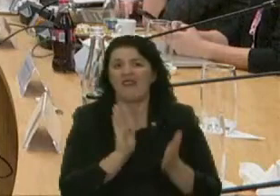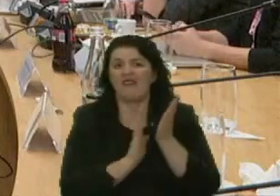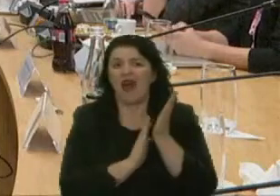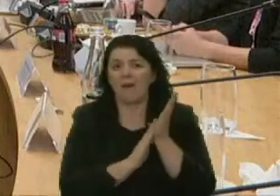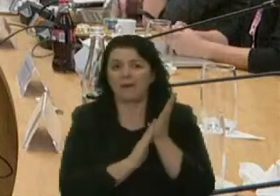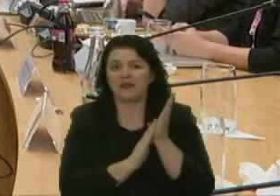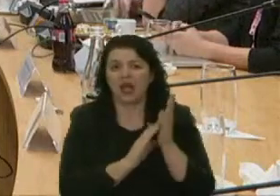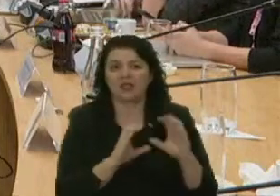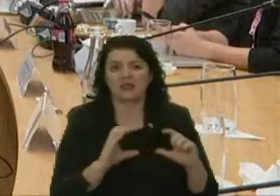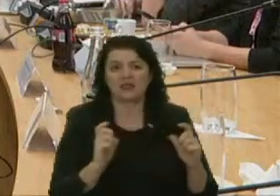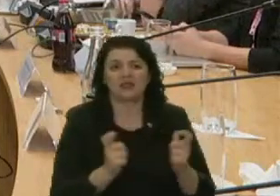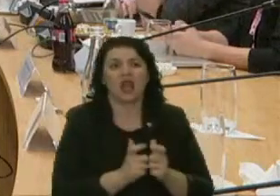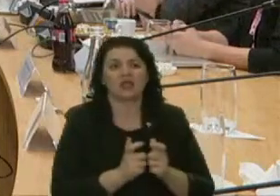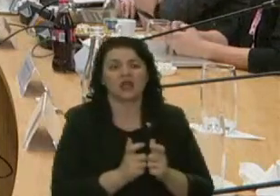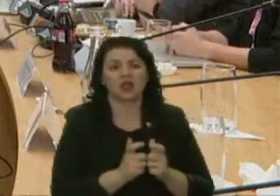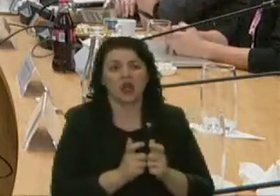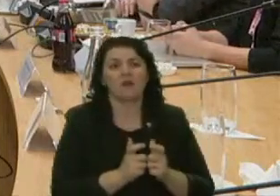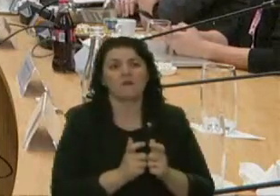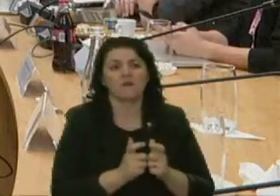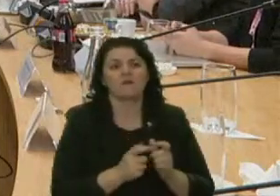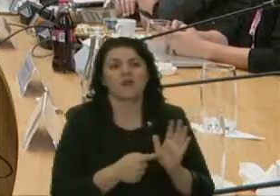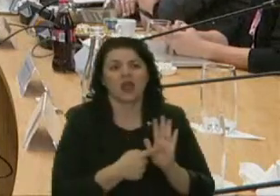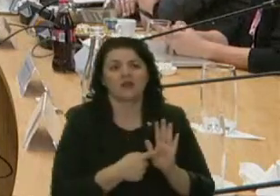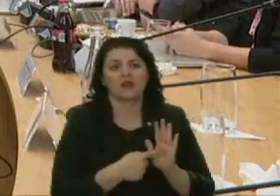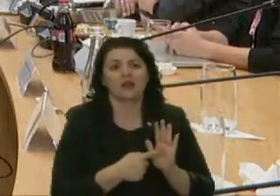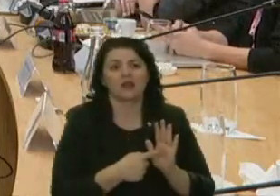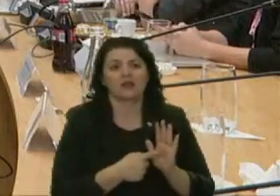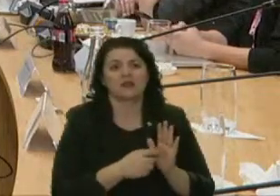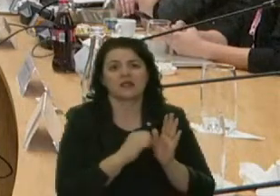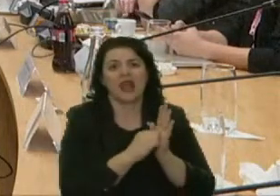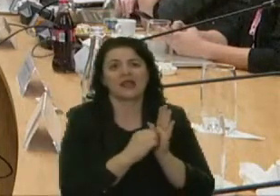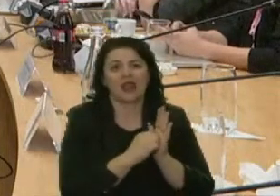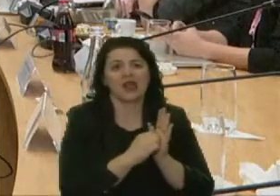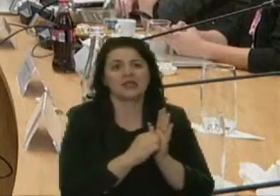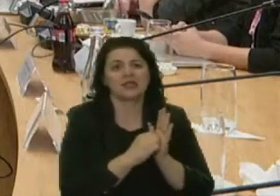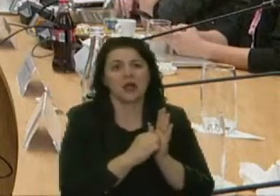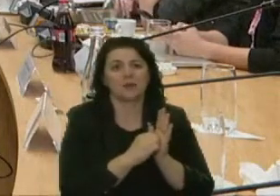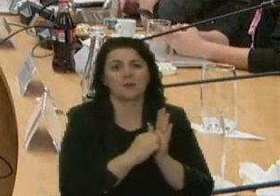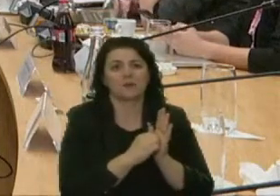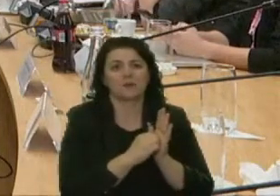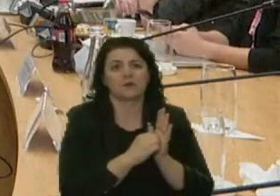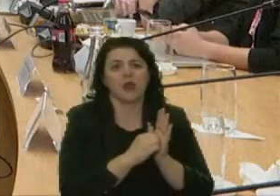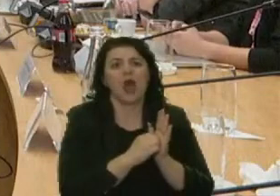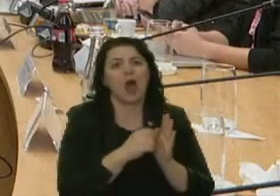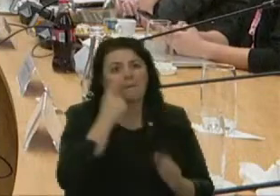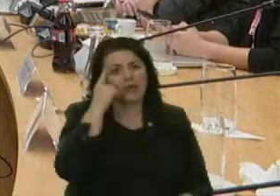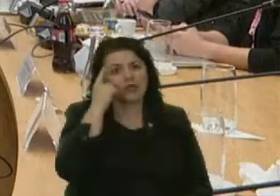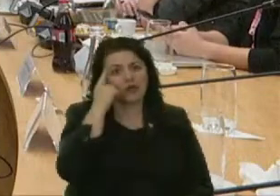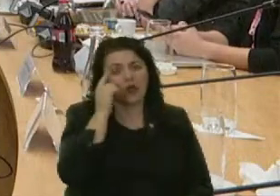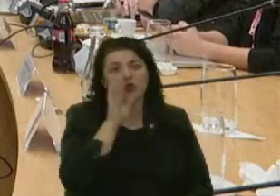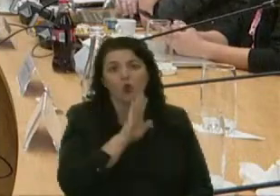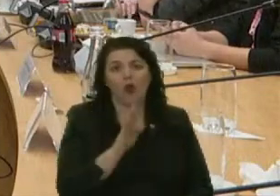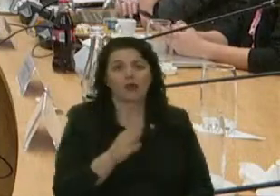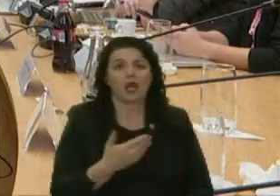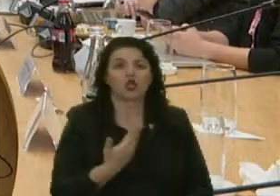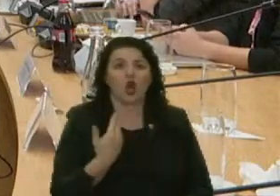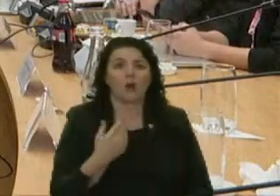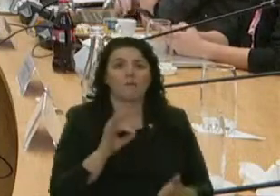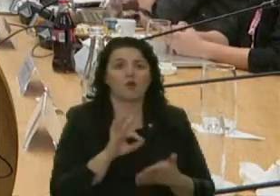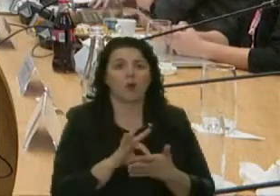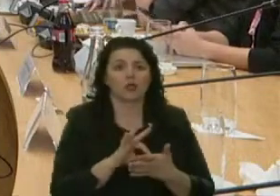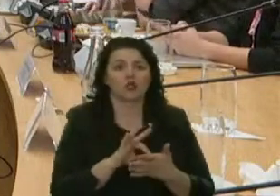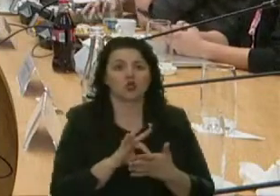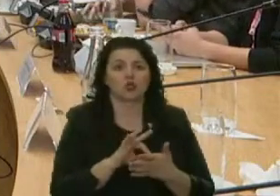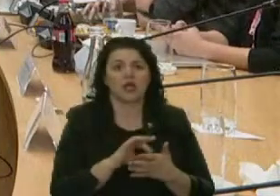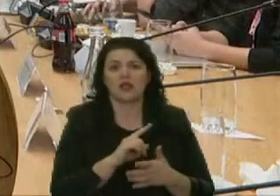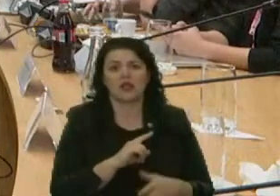a sectorului relevată și de teza cu doar și de teza amintită cu doar câteva noi promisiuni mai